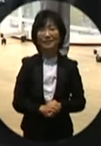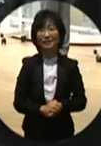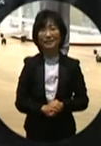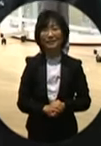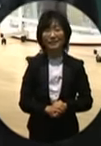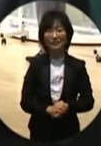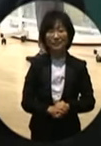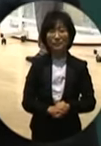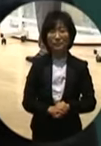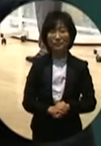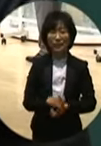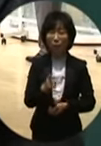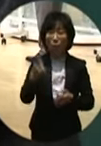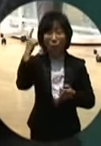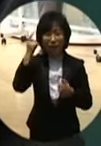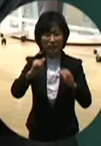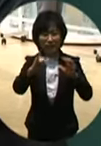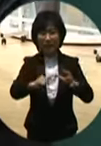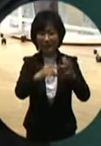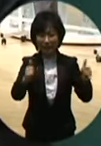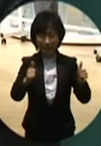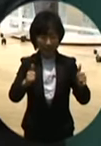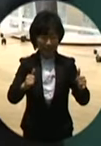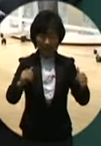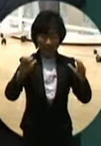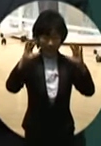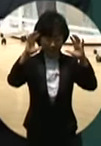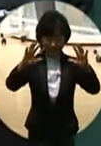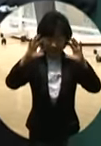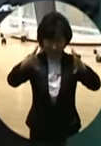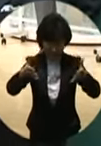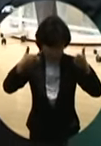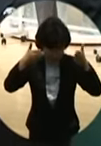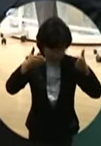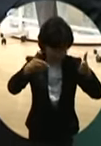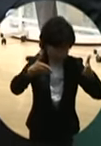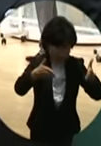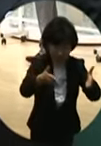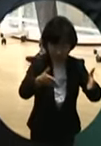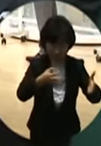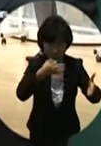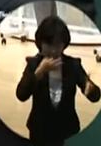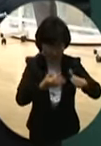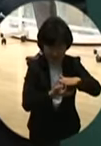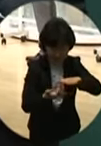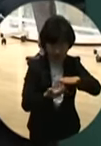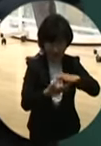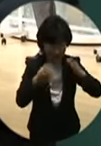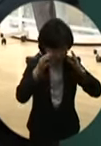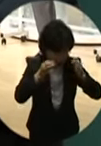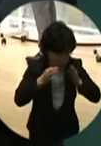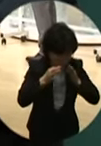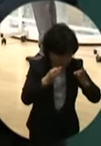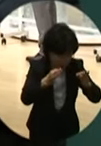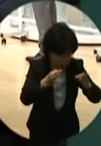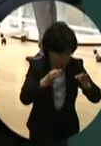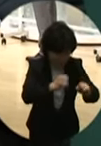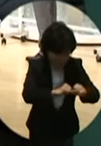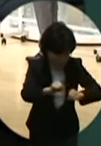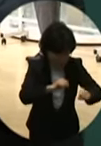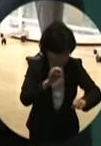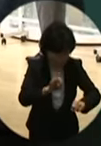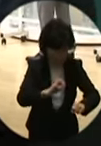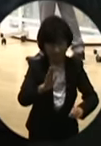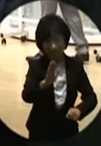하나님의 사람들이 땅의 것만 쳐다보고 기어다니니까 나는 위에서 부르신 부름의 상을 위하여 간다. So because everyone is